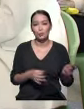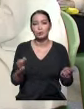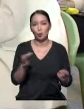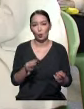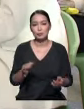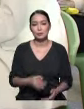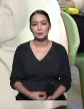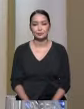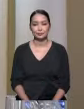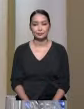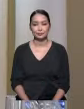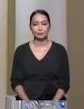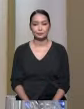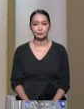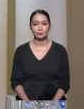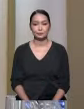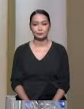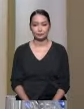области.